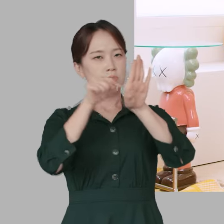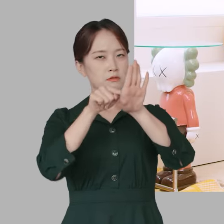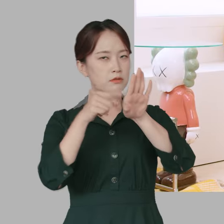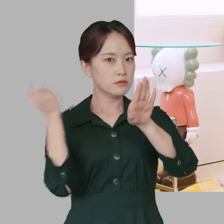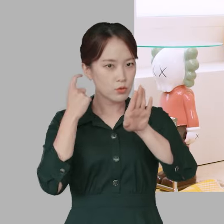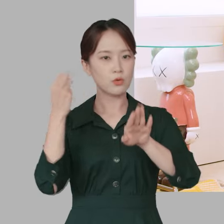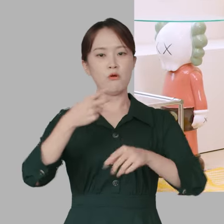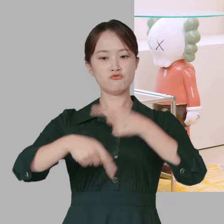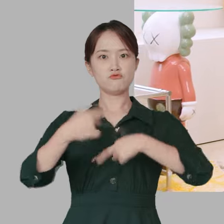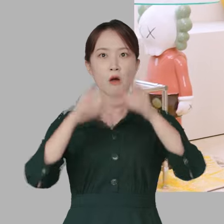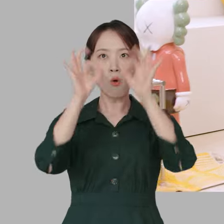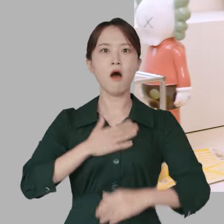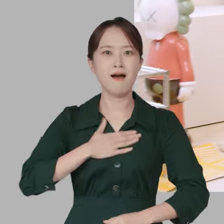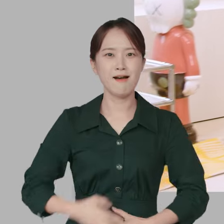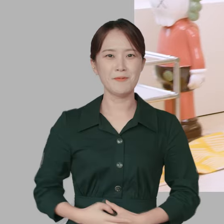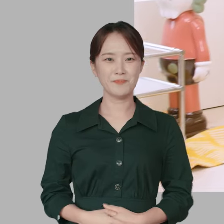수화도 알아댔는 도도